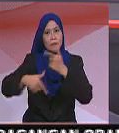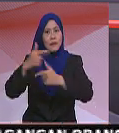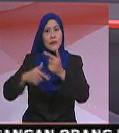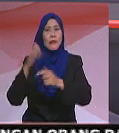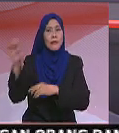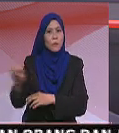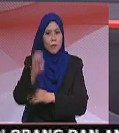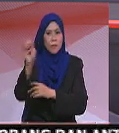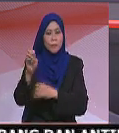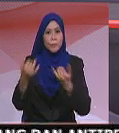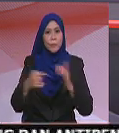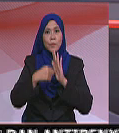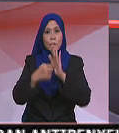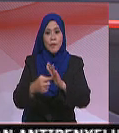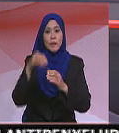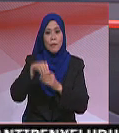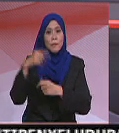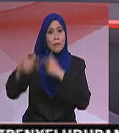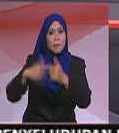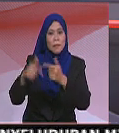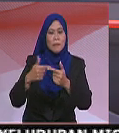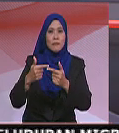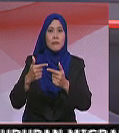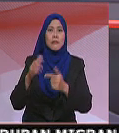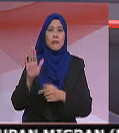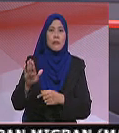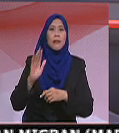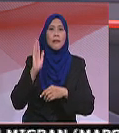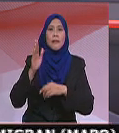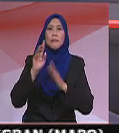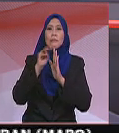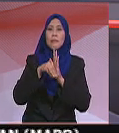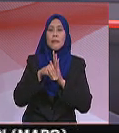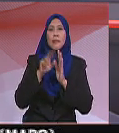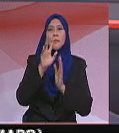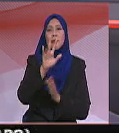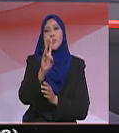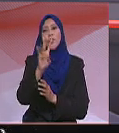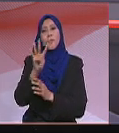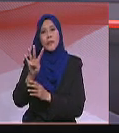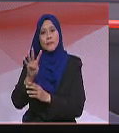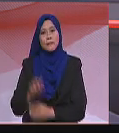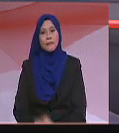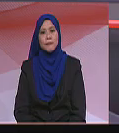Eropah. Beraksi di dalam Liga Utama Jupiler Lokman diturunkan pada minit ke-74.